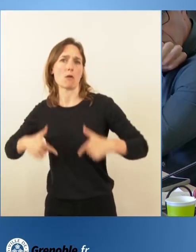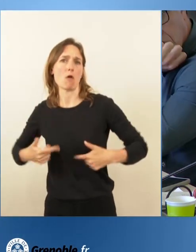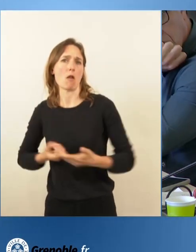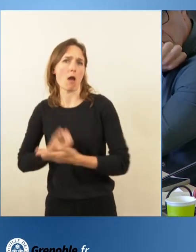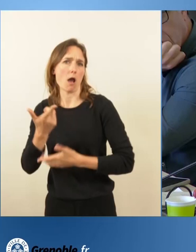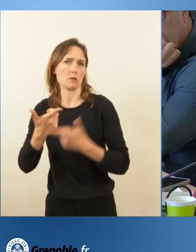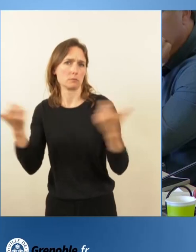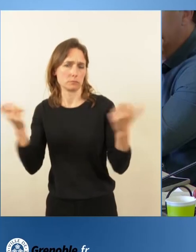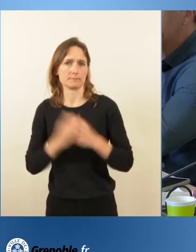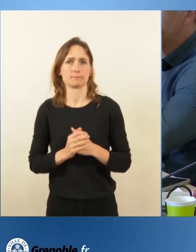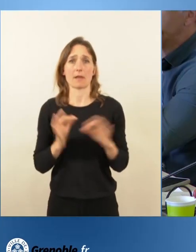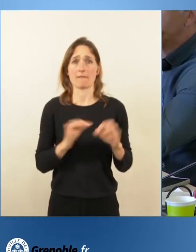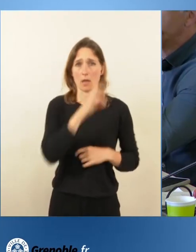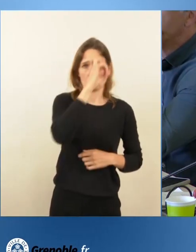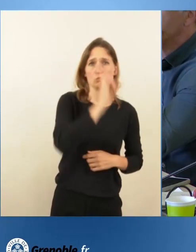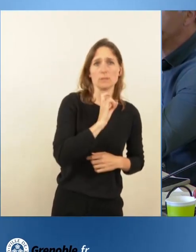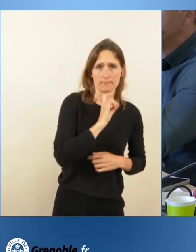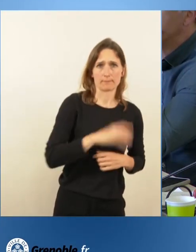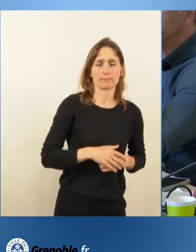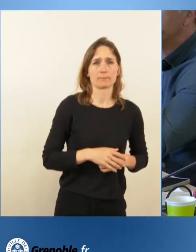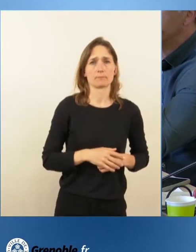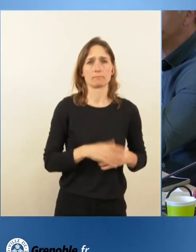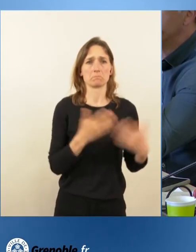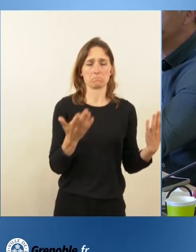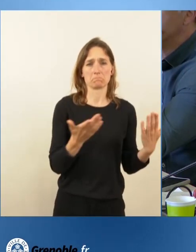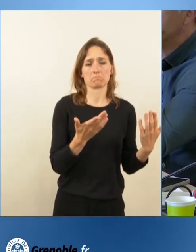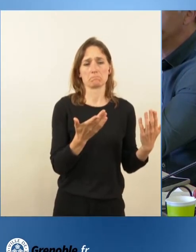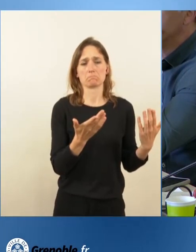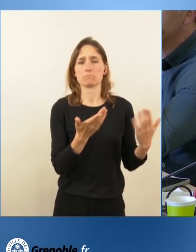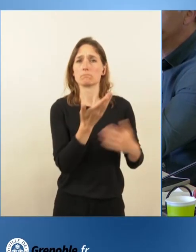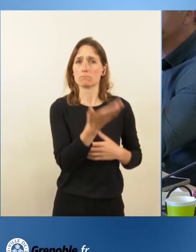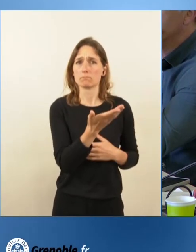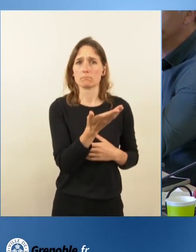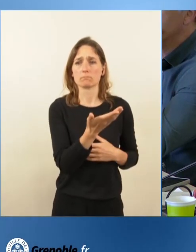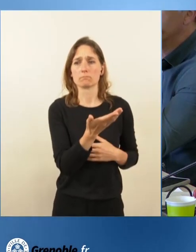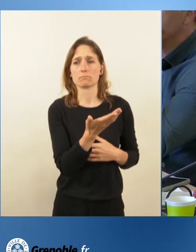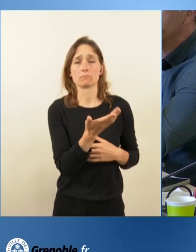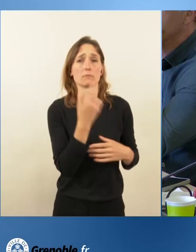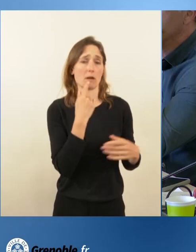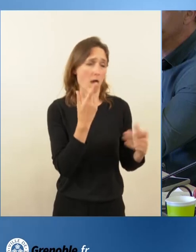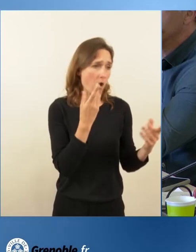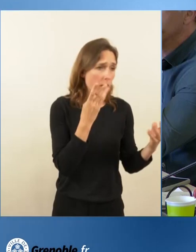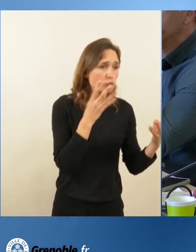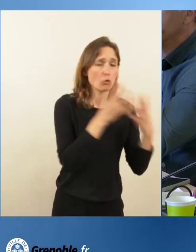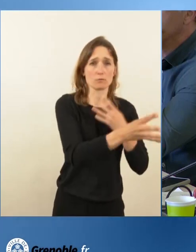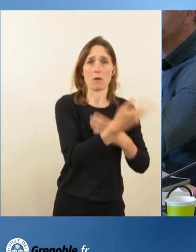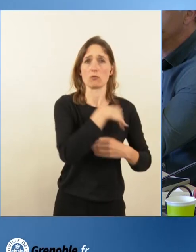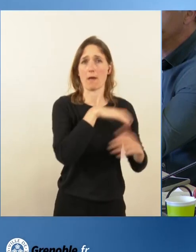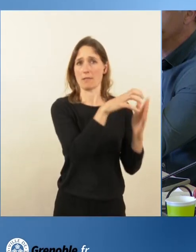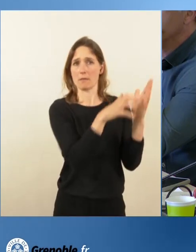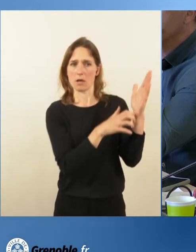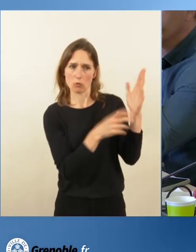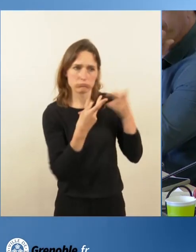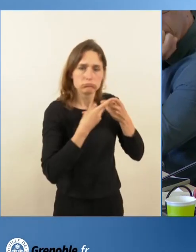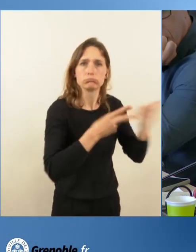concernant le Musée de Grenoble la transparence permise bienvenue par cette délibération nous rappelle que le Musée